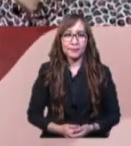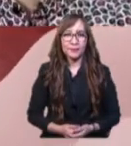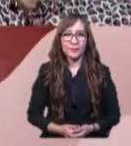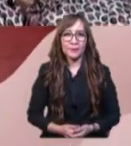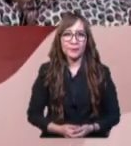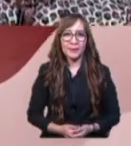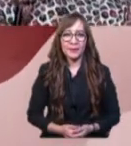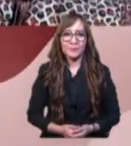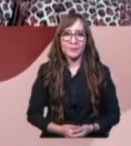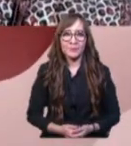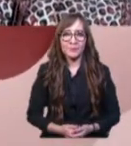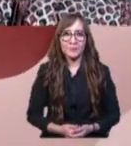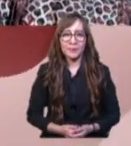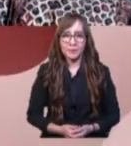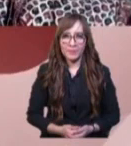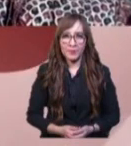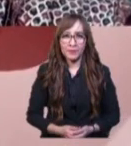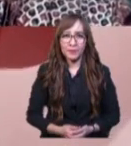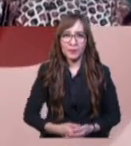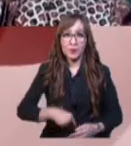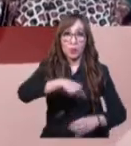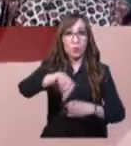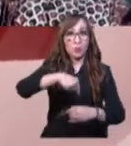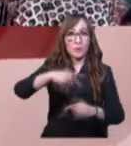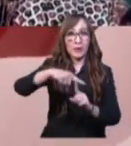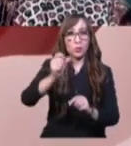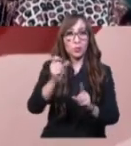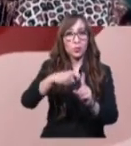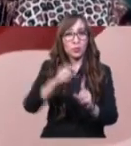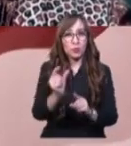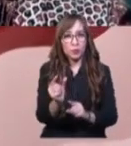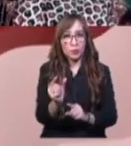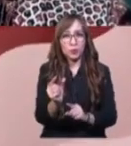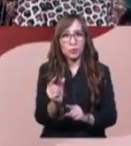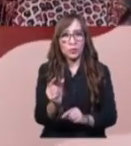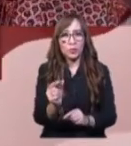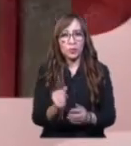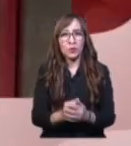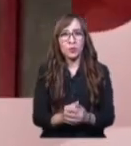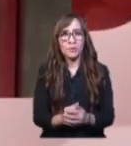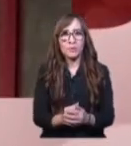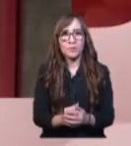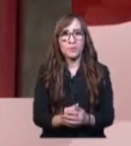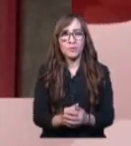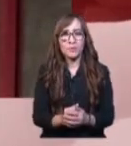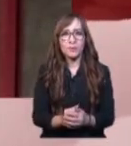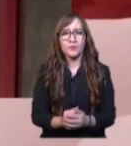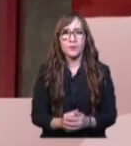Yang jelas aku pribadi pun dan Tuku juga bukan tipe yang